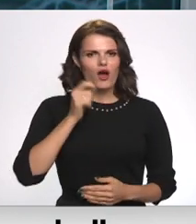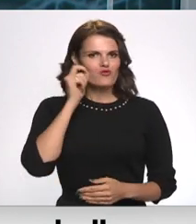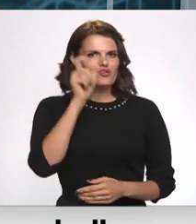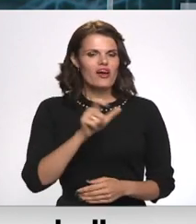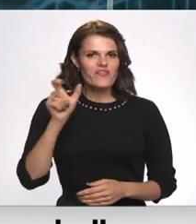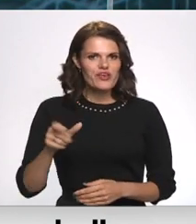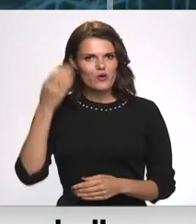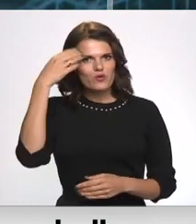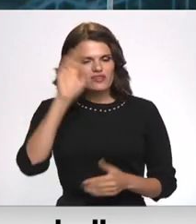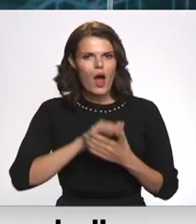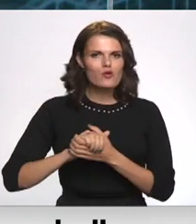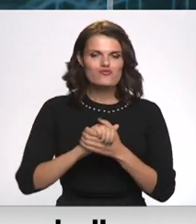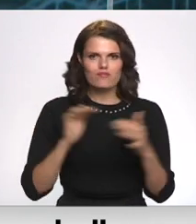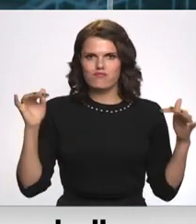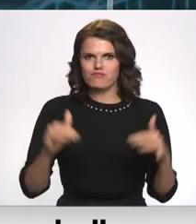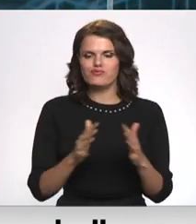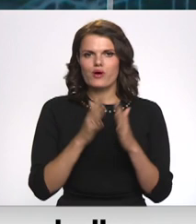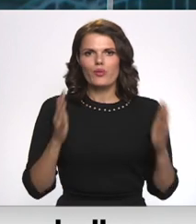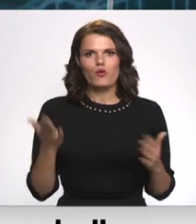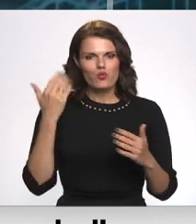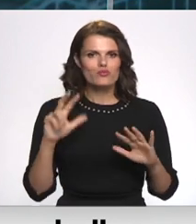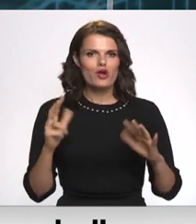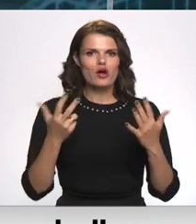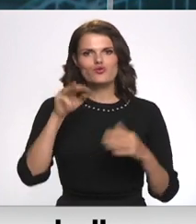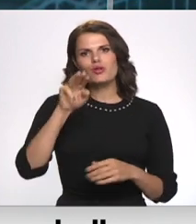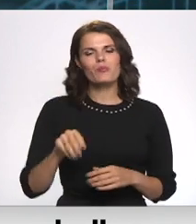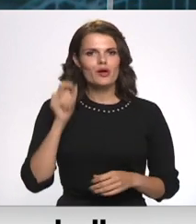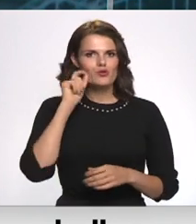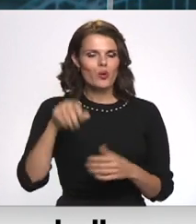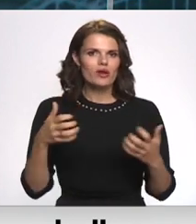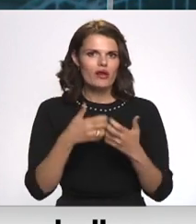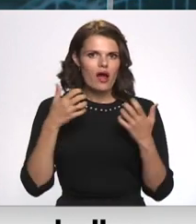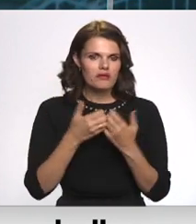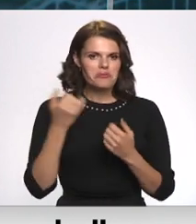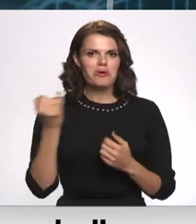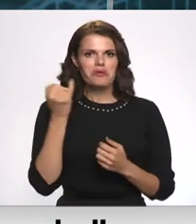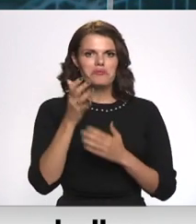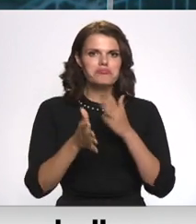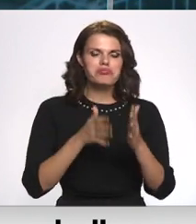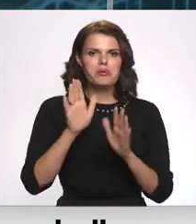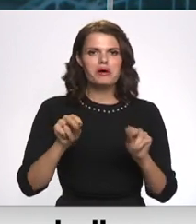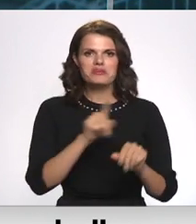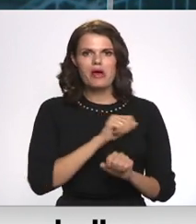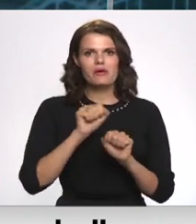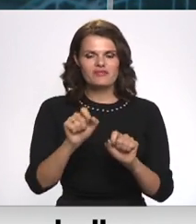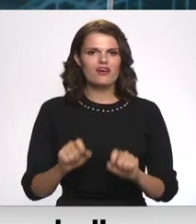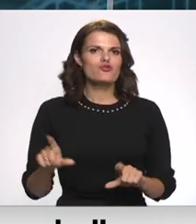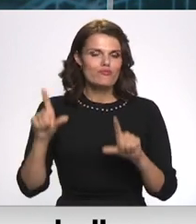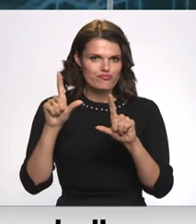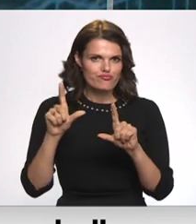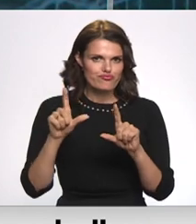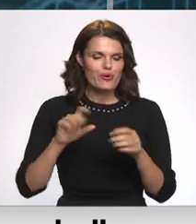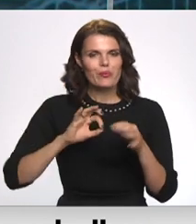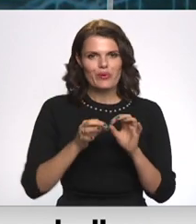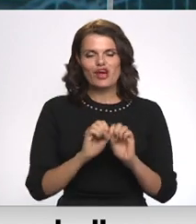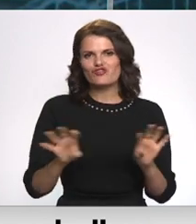šodien bija sapulcējušies daudzi, jo kopš 8. Mēnesi Ukrainā ir karš, interese par Zemessardzi un tās loma ir būtiski pieaugusi. Plašāk